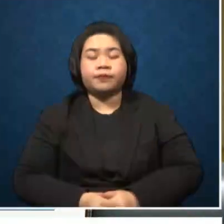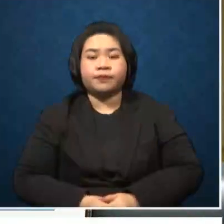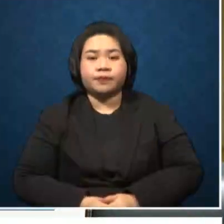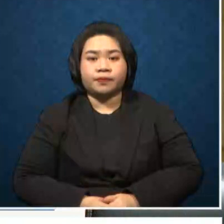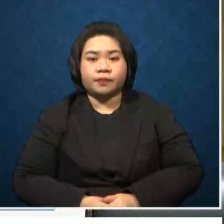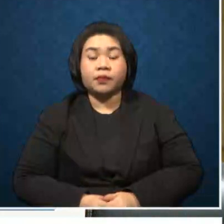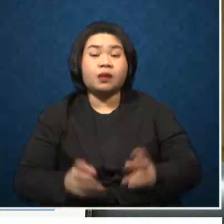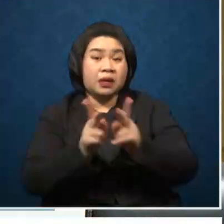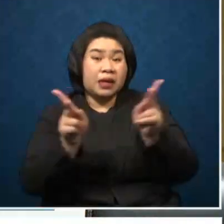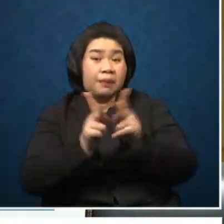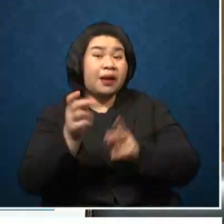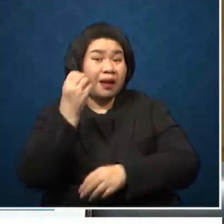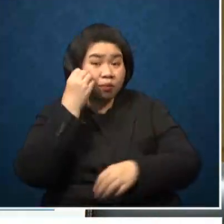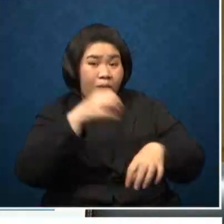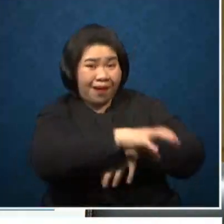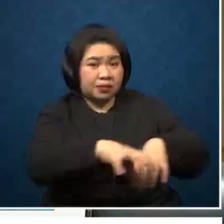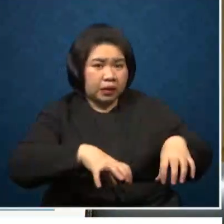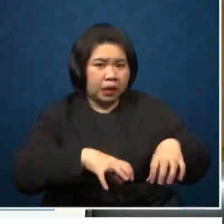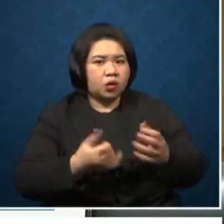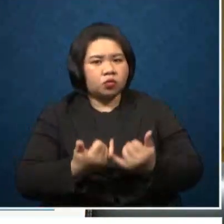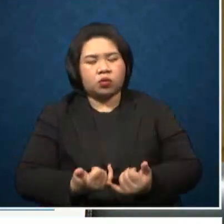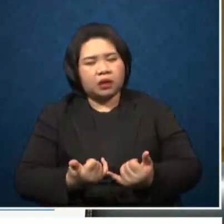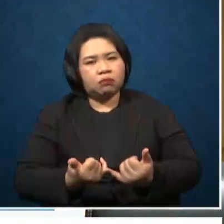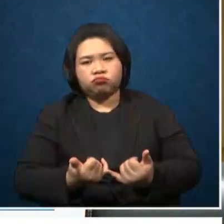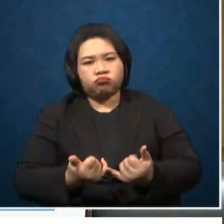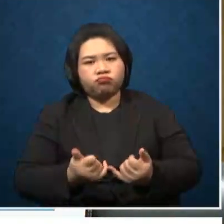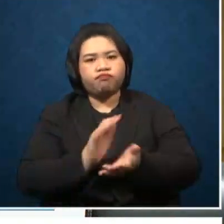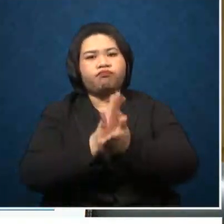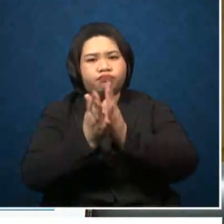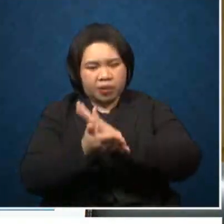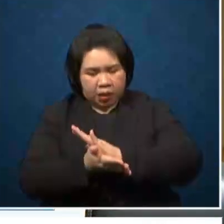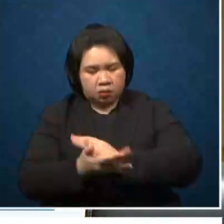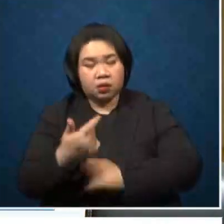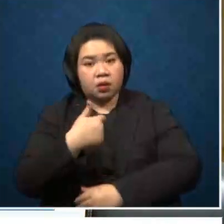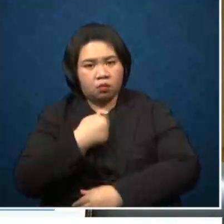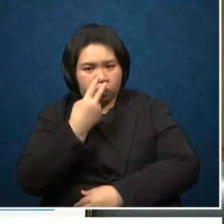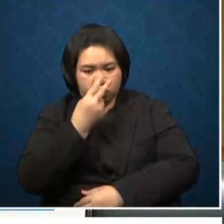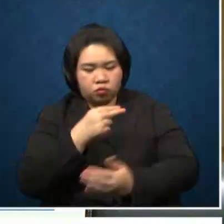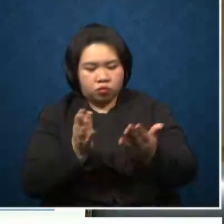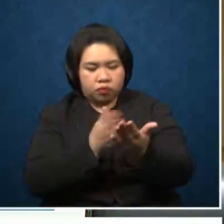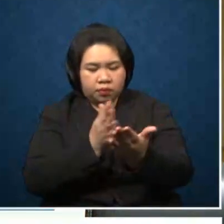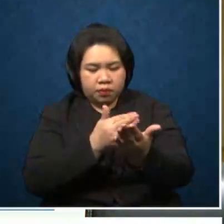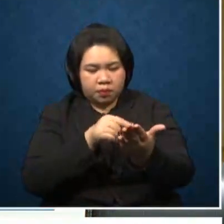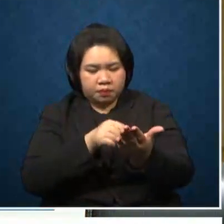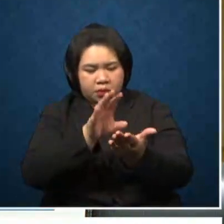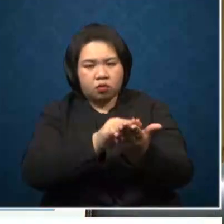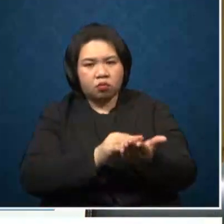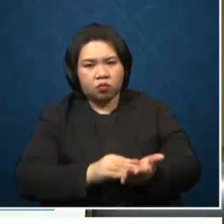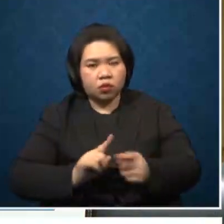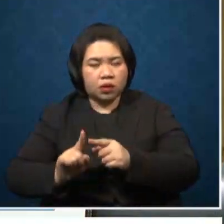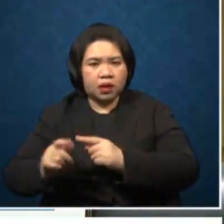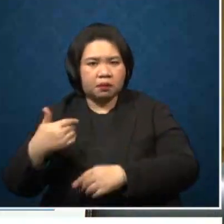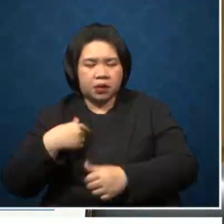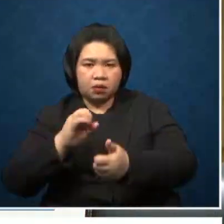กรรมการหมู่บ้านในปัจจุบันเนี่ยบริบทมันเปลี่ยนแปลงไปผมอาจจะรายงานซึ่งจัดทำโดยละเอียดมีข้อเสนอ